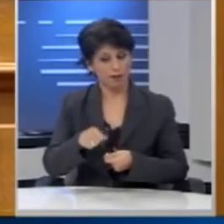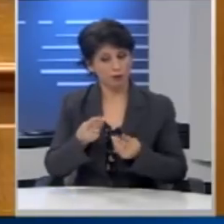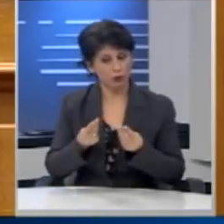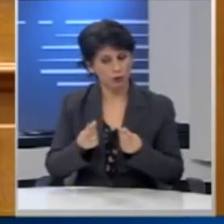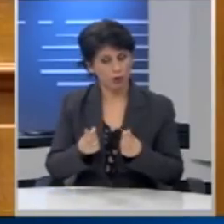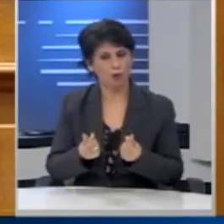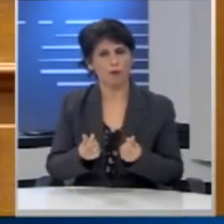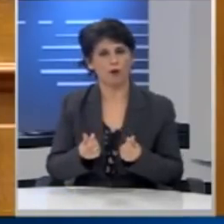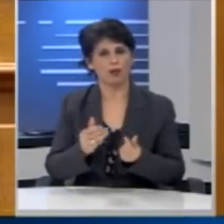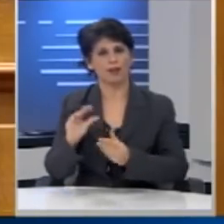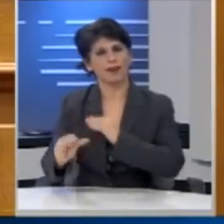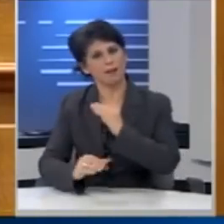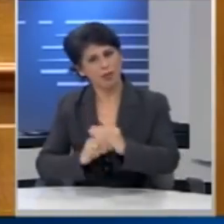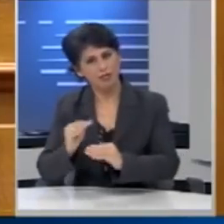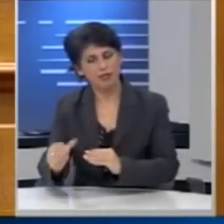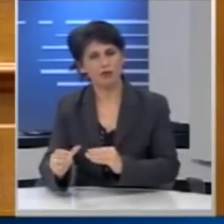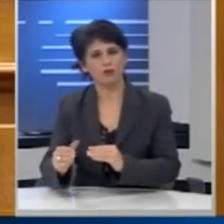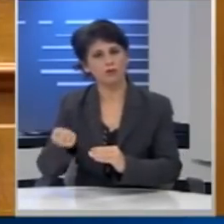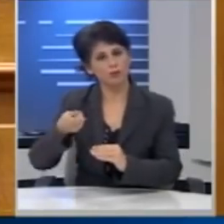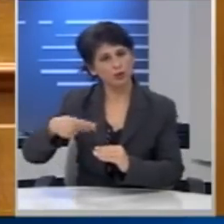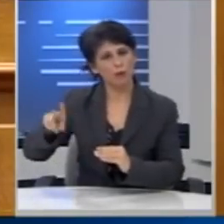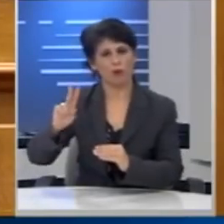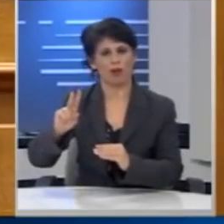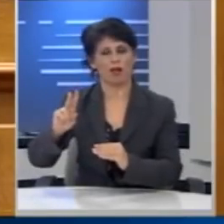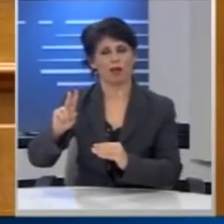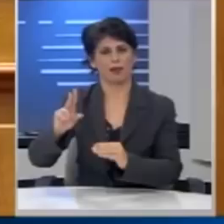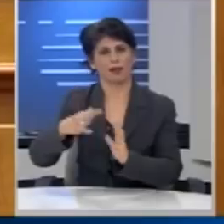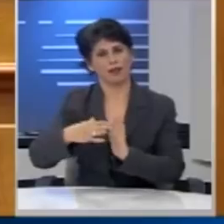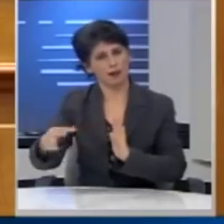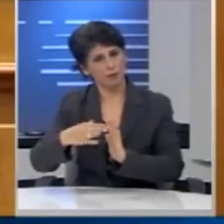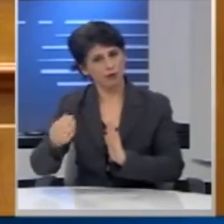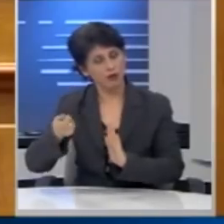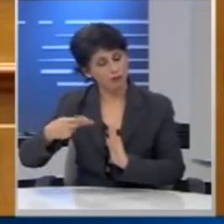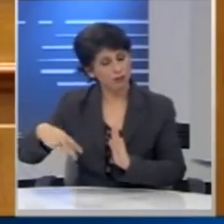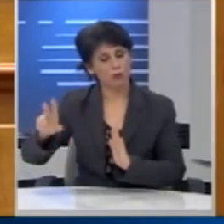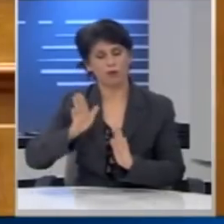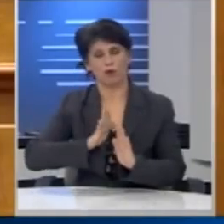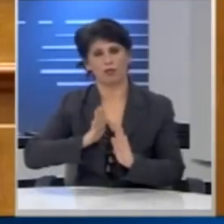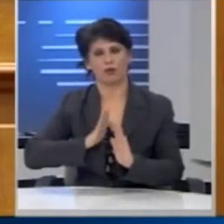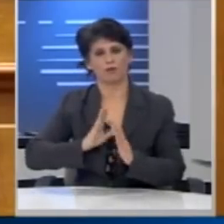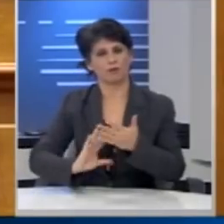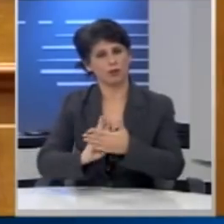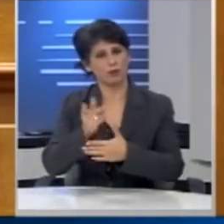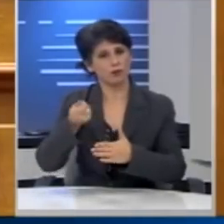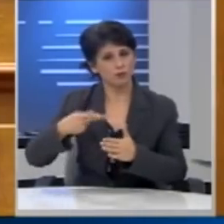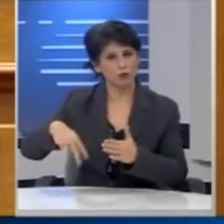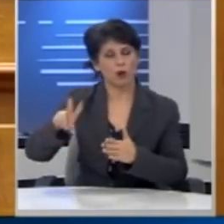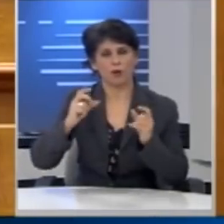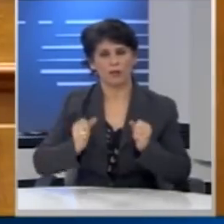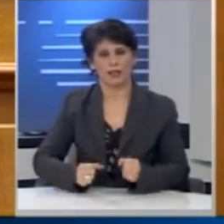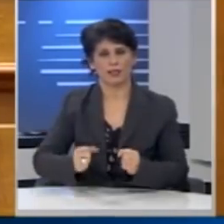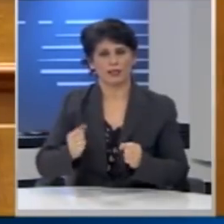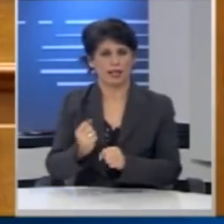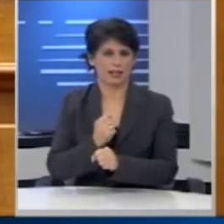τον τρόπο να επενδύσουν περισσότερο, να προσλάβουν περισσότερο κόσμο, να δημιουργήσουν περισσότερες